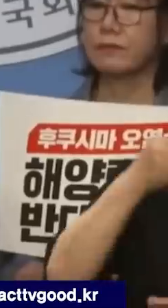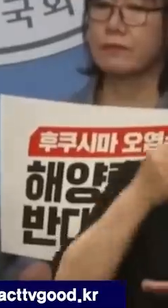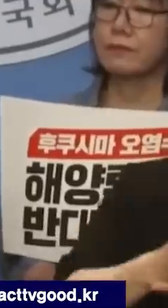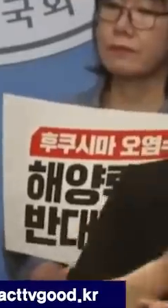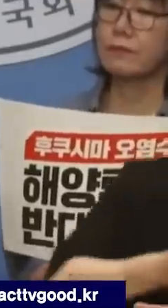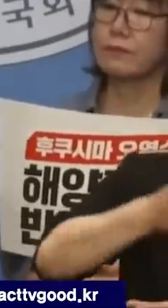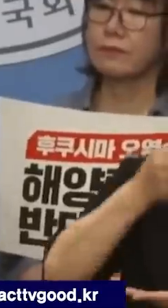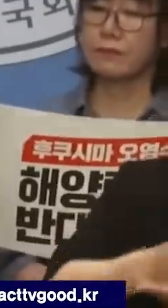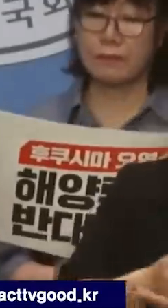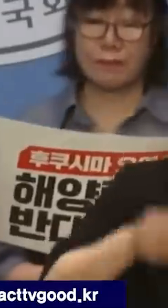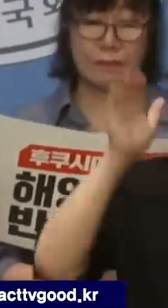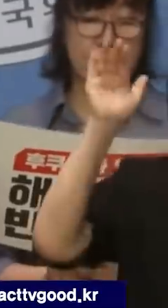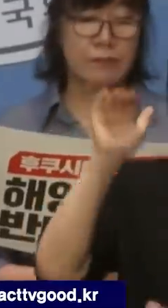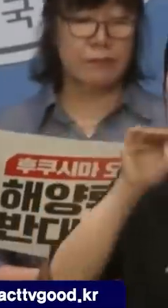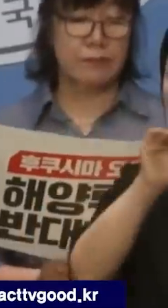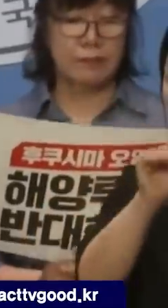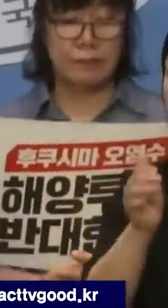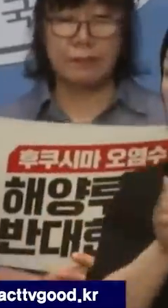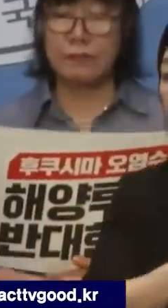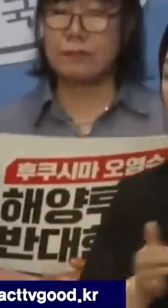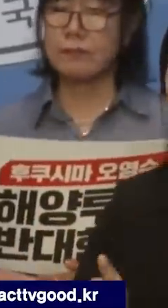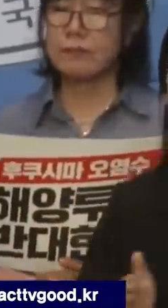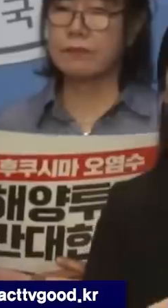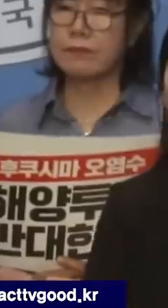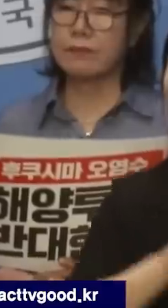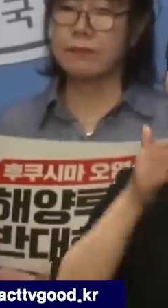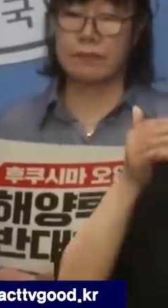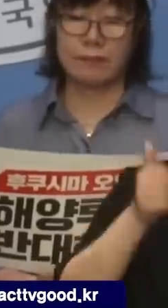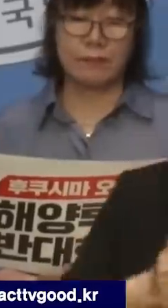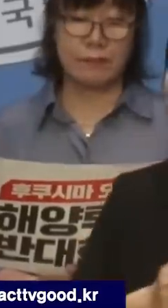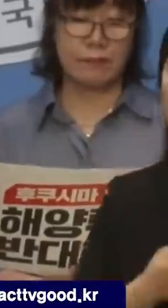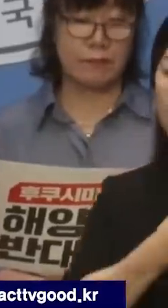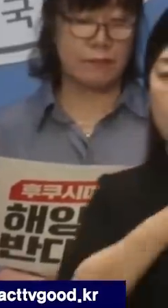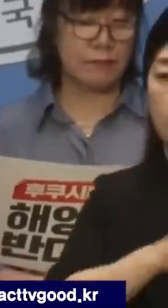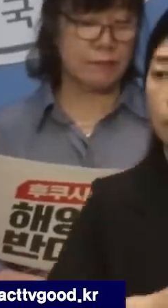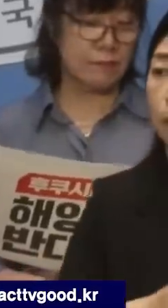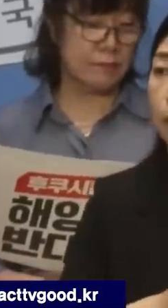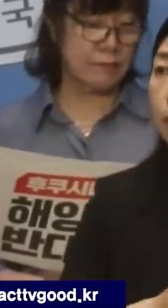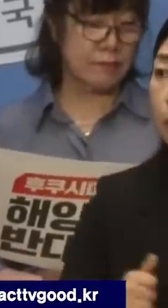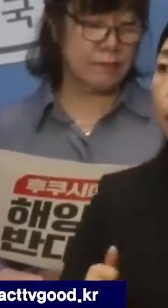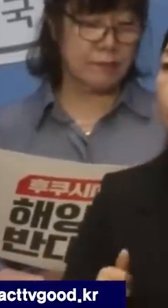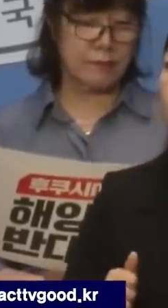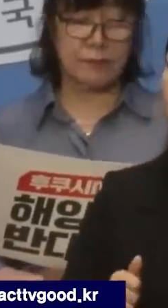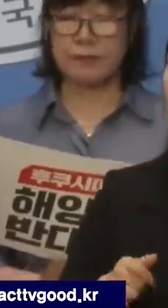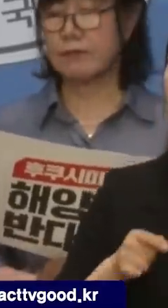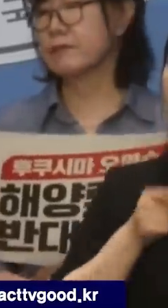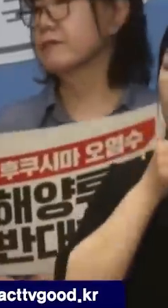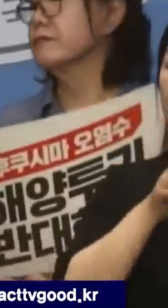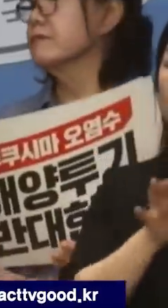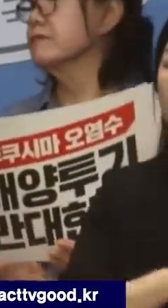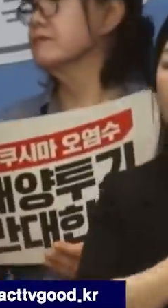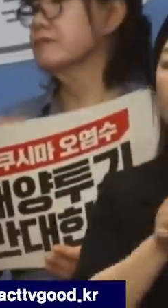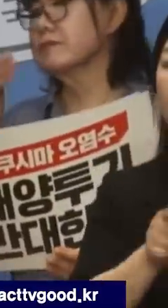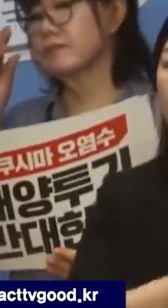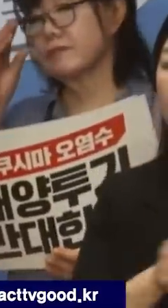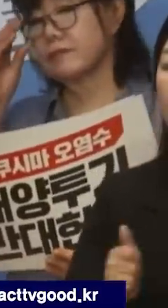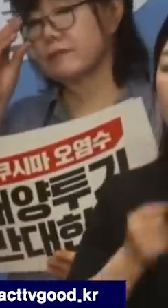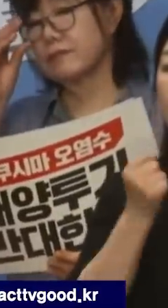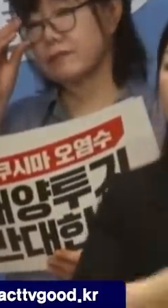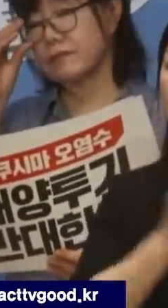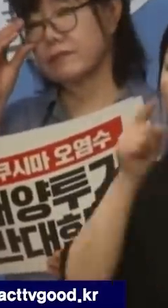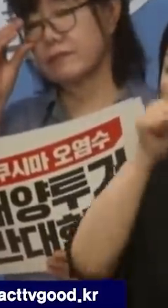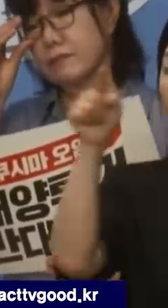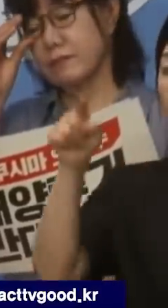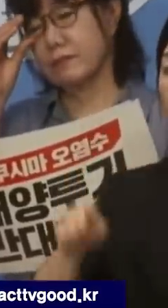절절한 규탄 발언이었습니다. 마지막으로 참여하신 우리 소상공인분들이